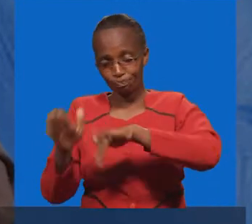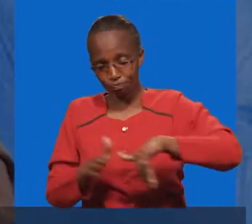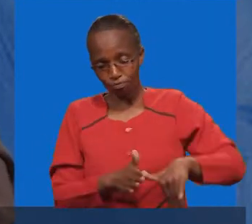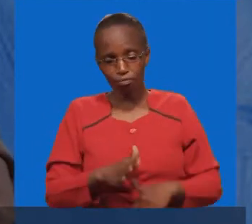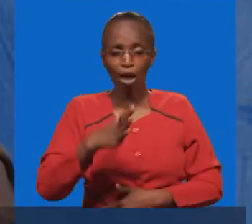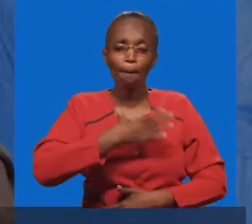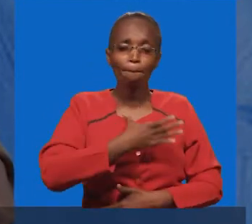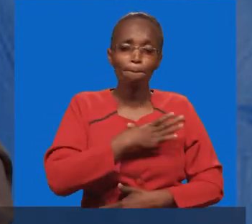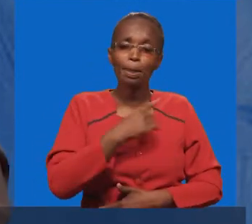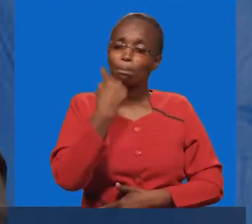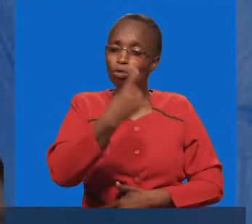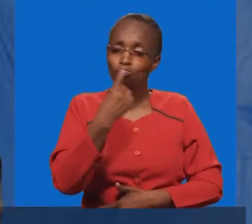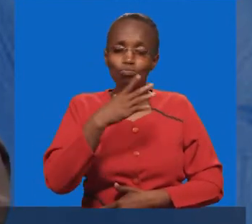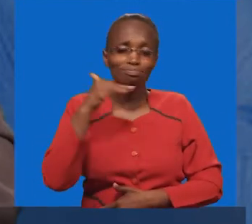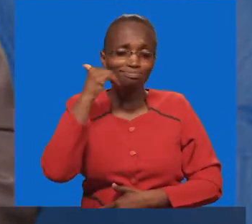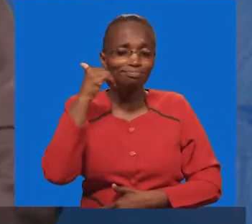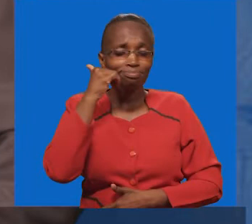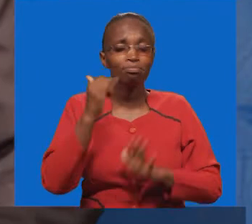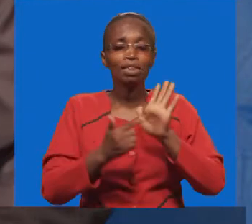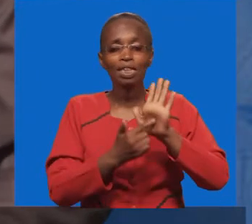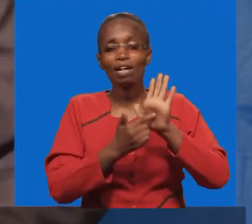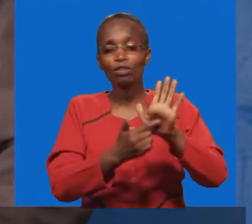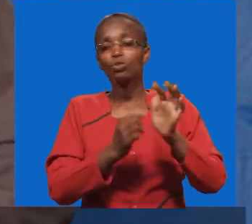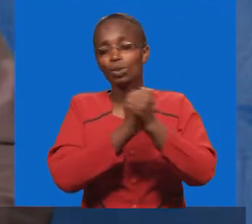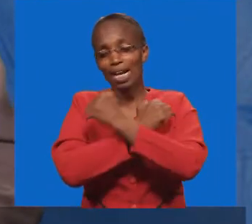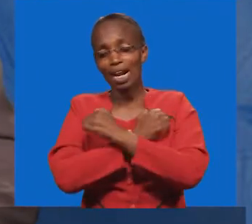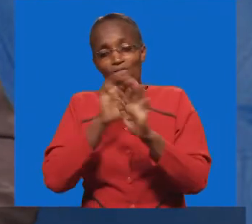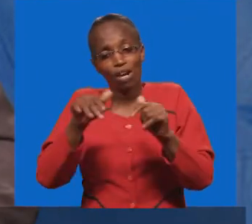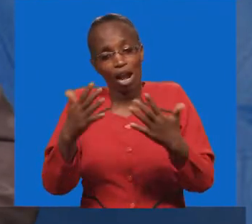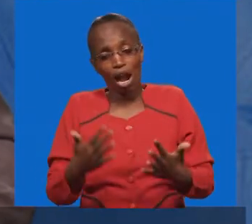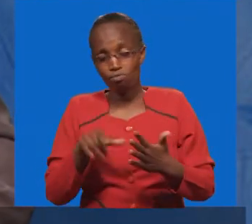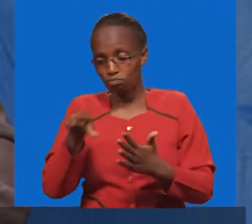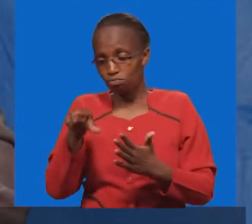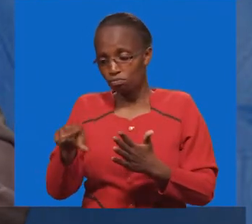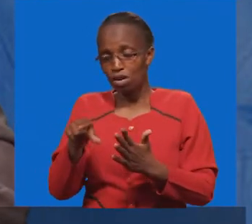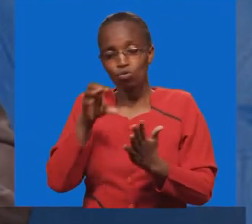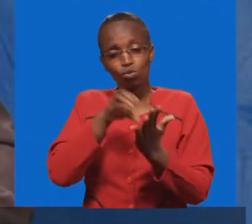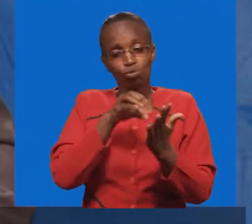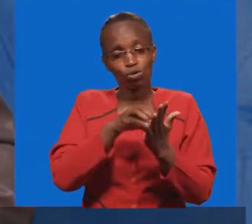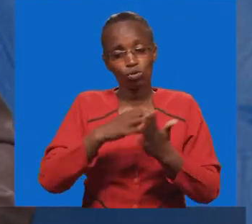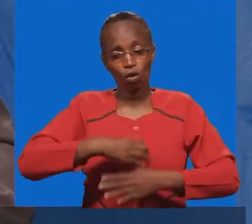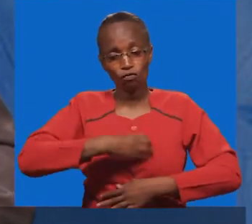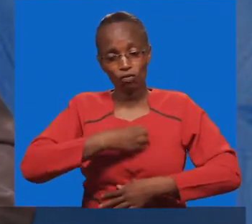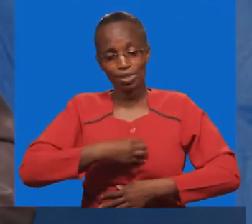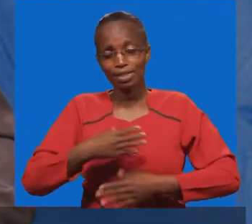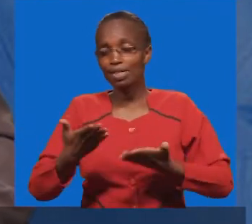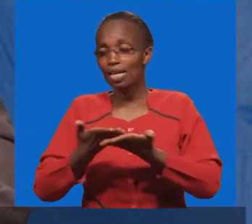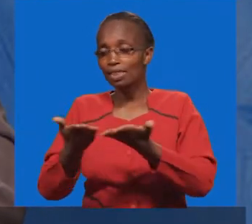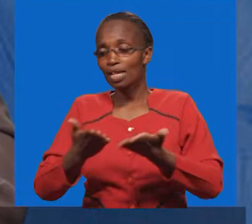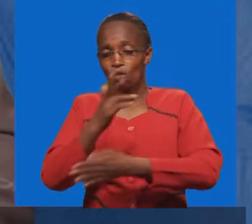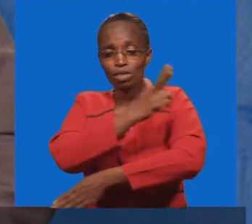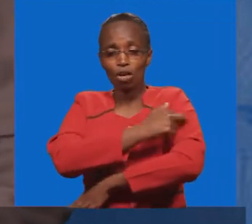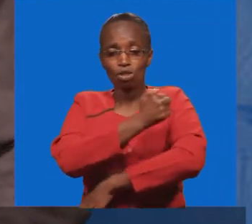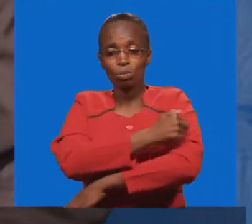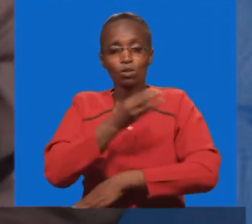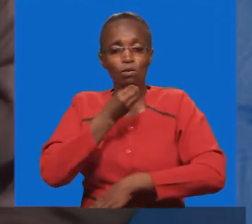mkuu. Mtazamaji mpendwa, pia walio wagonjwa, umepata kuonyesha upendo haje? Ile hali ya